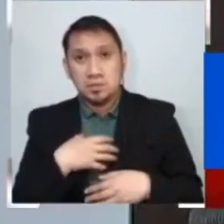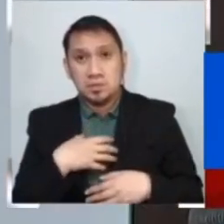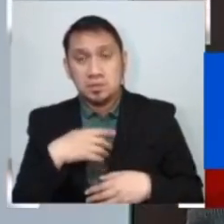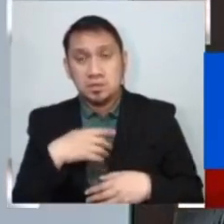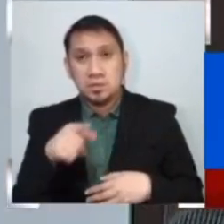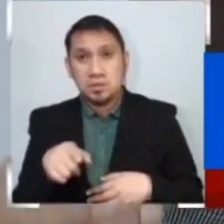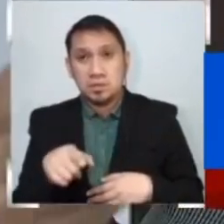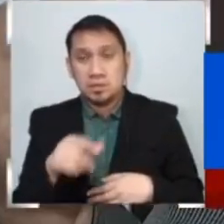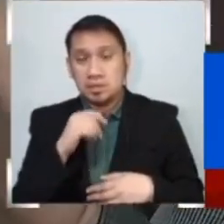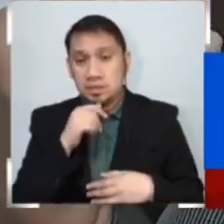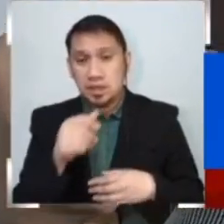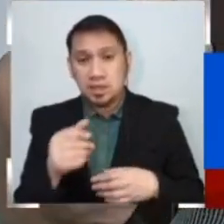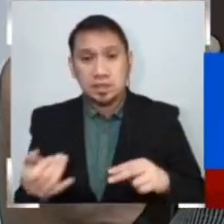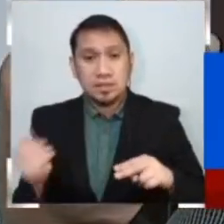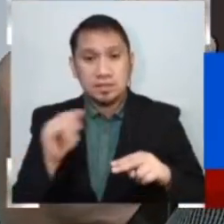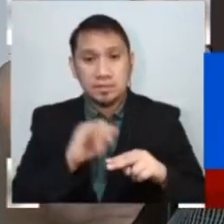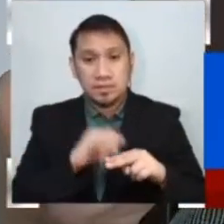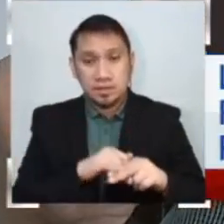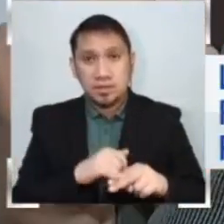investment,